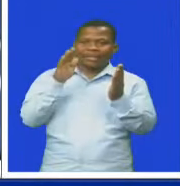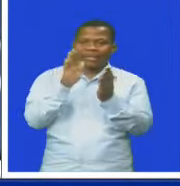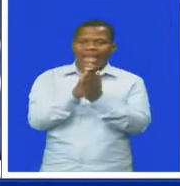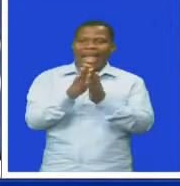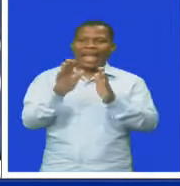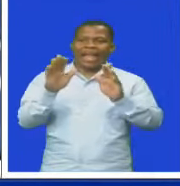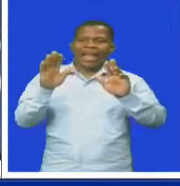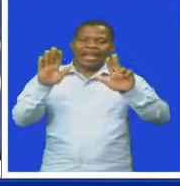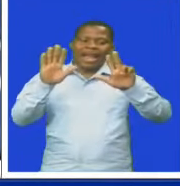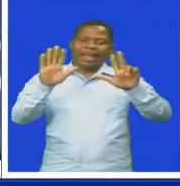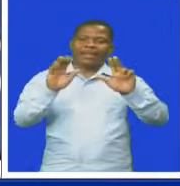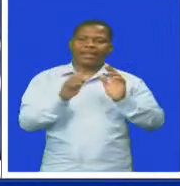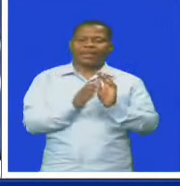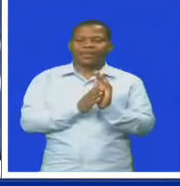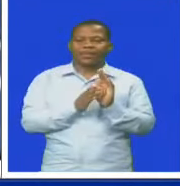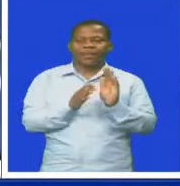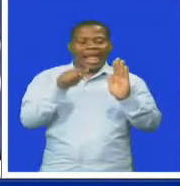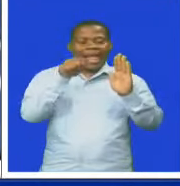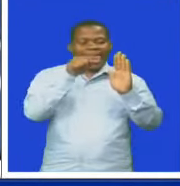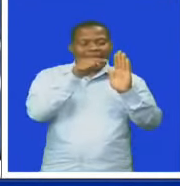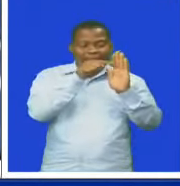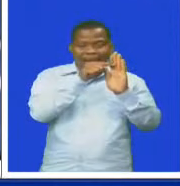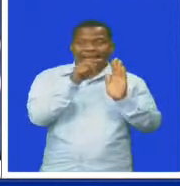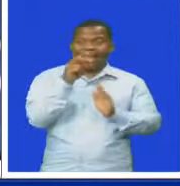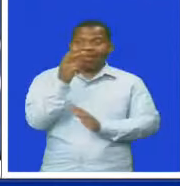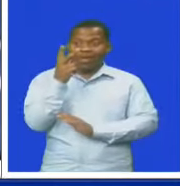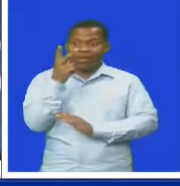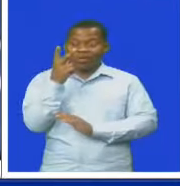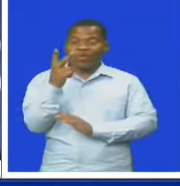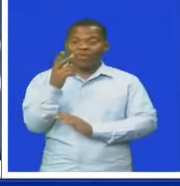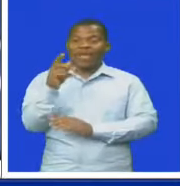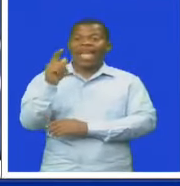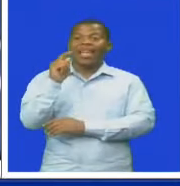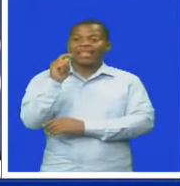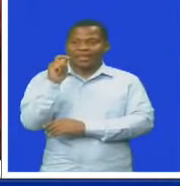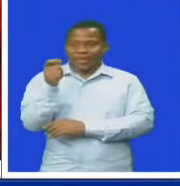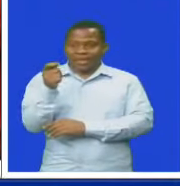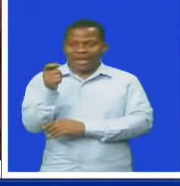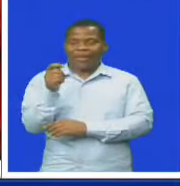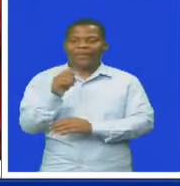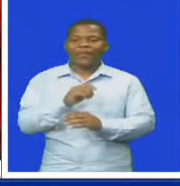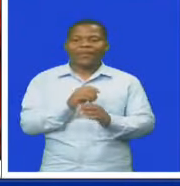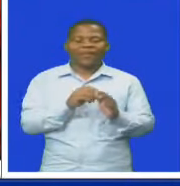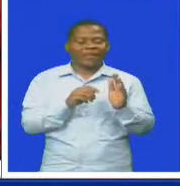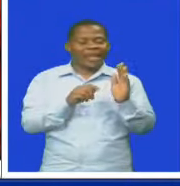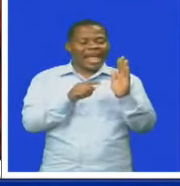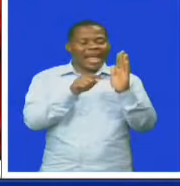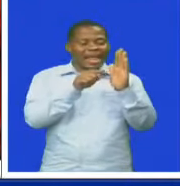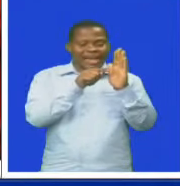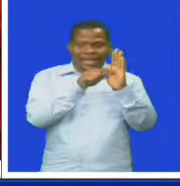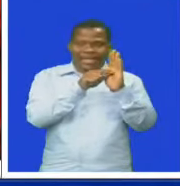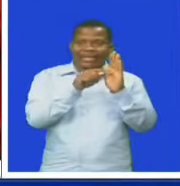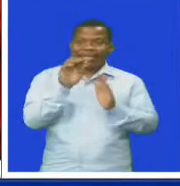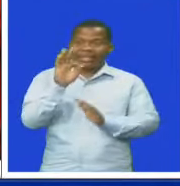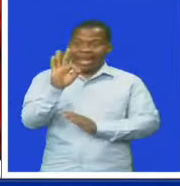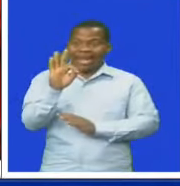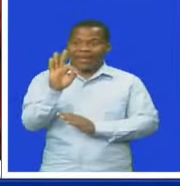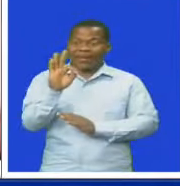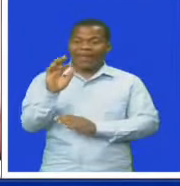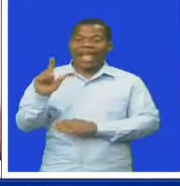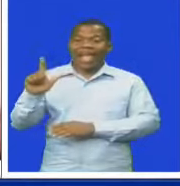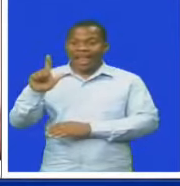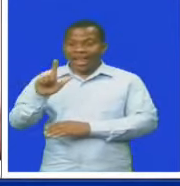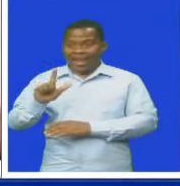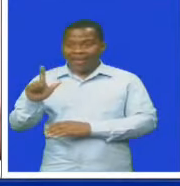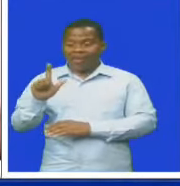Hotspur ngemagoli noma ke ngemaphuzu langu 17 bese kulandzela iLiverpool nayo lenemaphuzu langu 17.